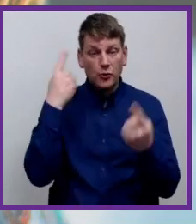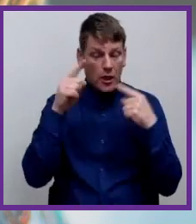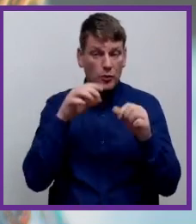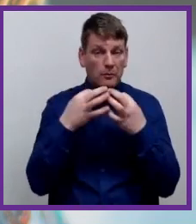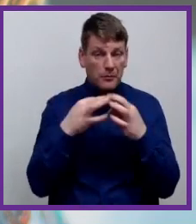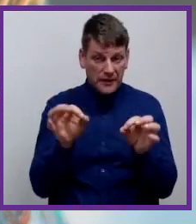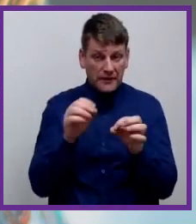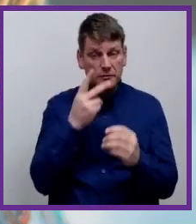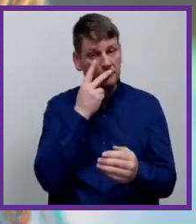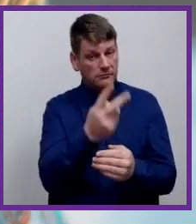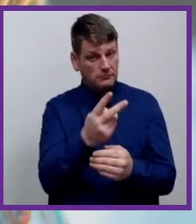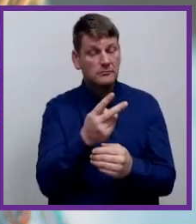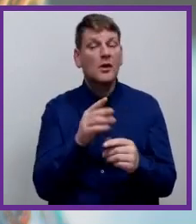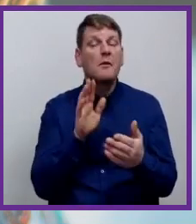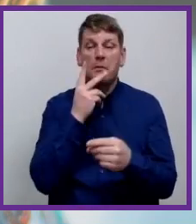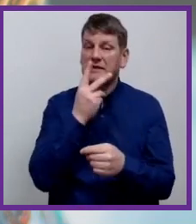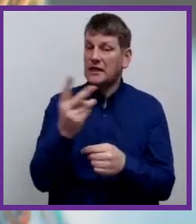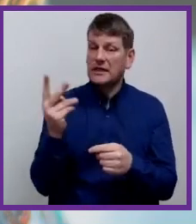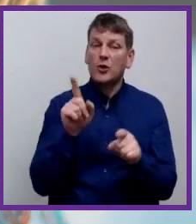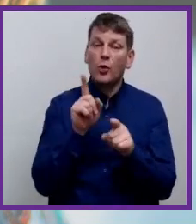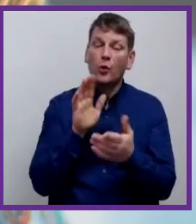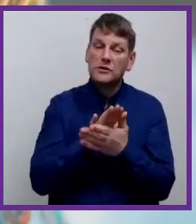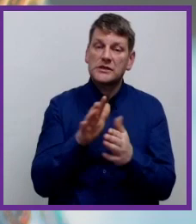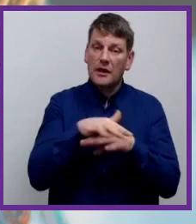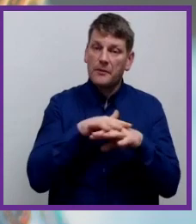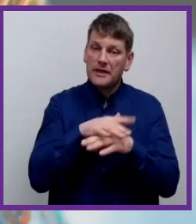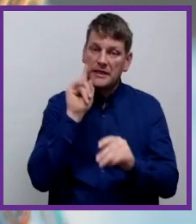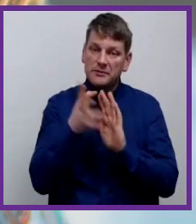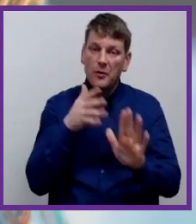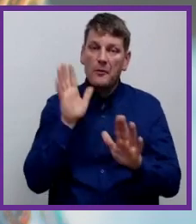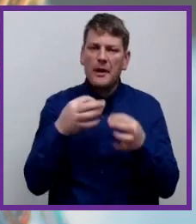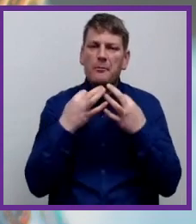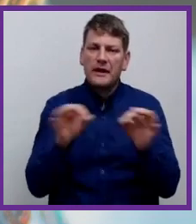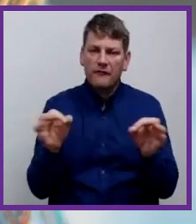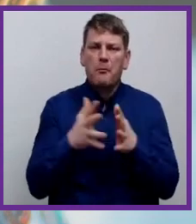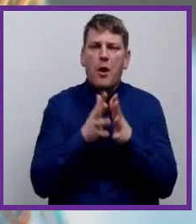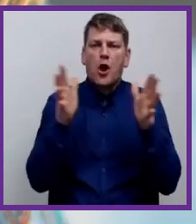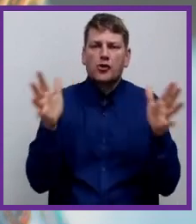brīvības prizmu palūkoties arī uz sabiedrības izpratni par brīvību plašākā nozīmē.